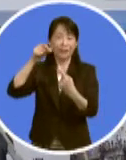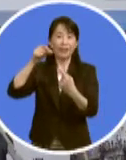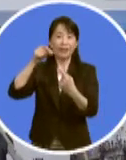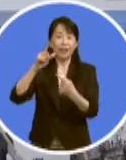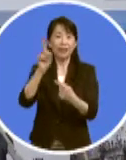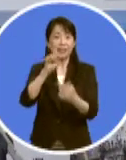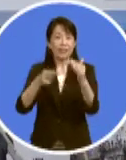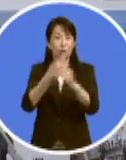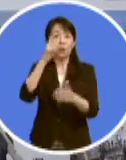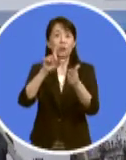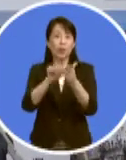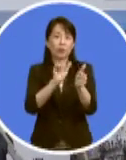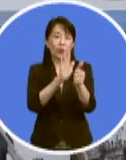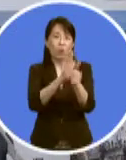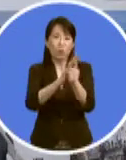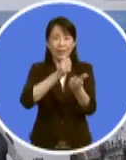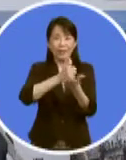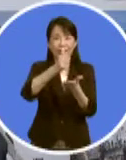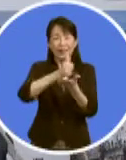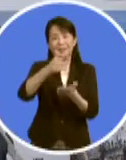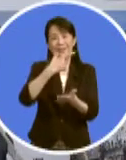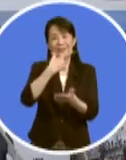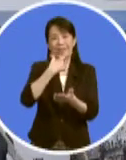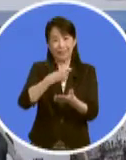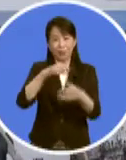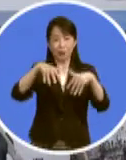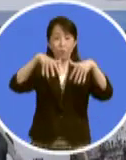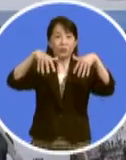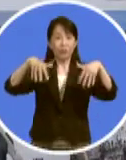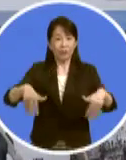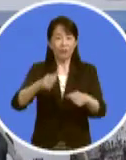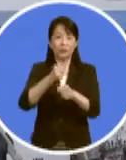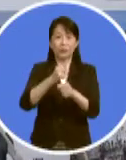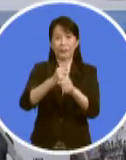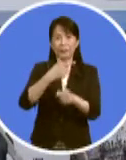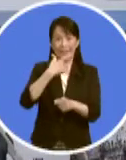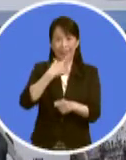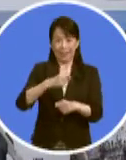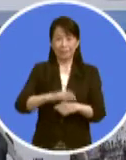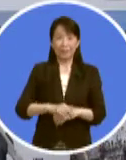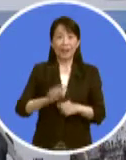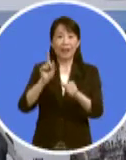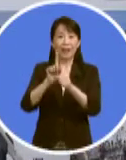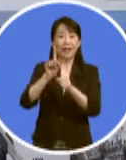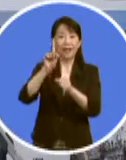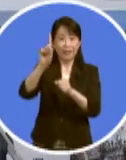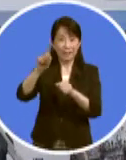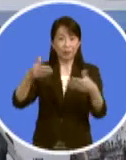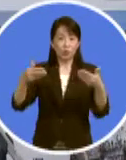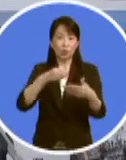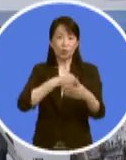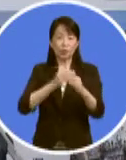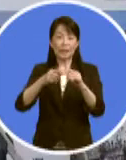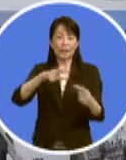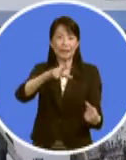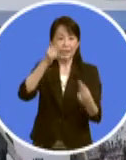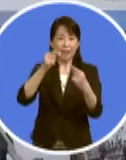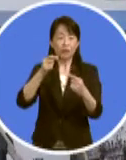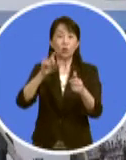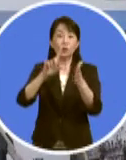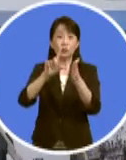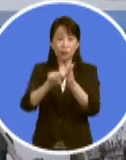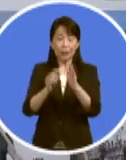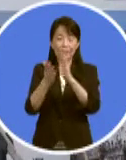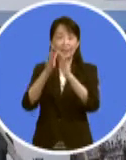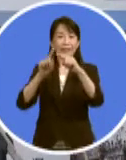ですねそれで何かの時には応援ができるようにしていくまあこういうような体制にしていきたいということで来年の採用に向けまして